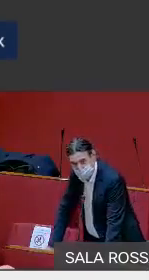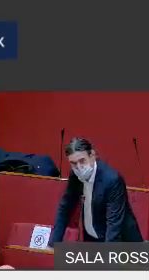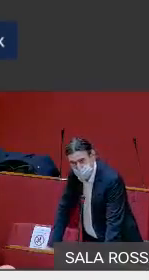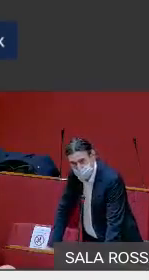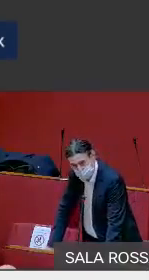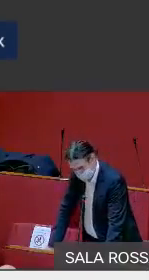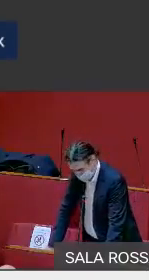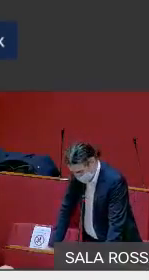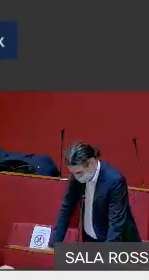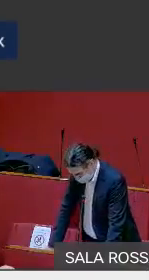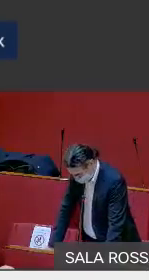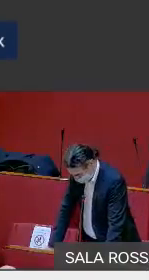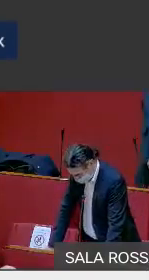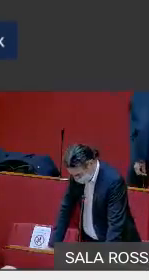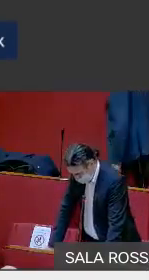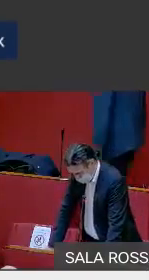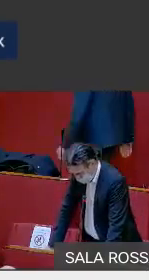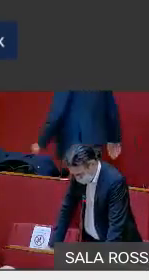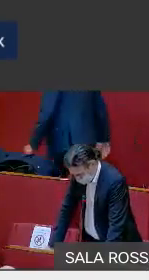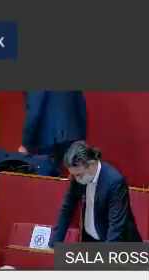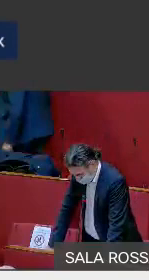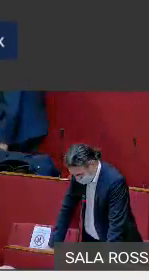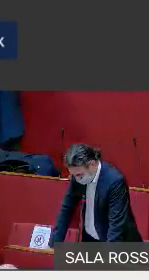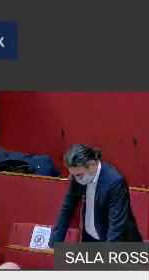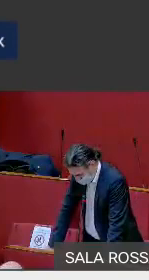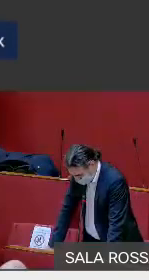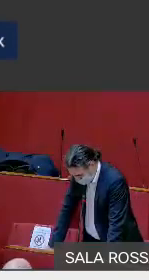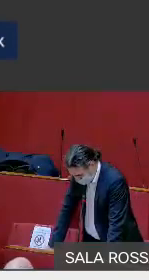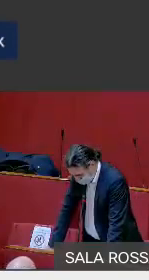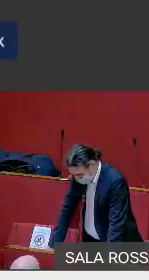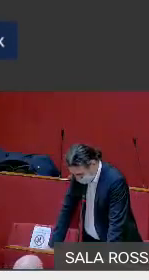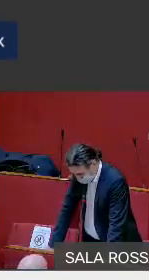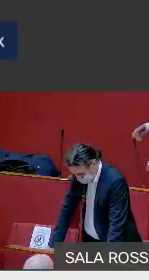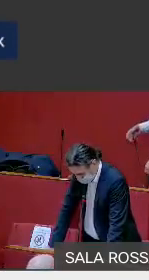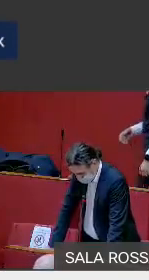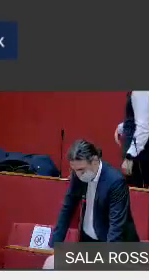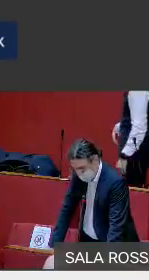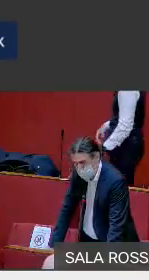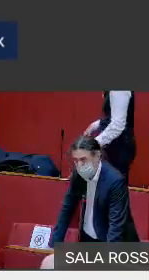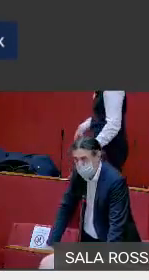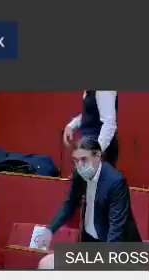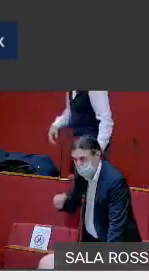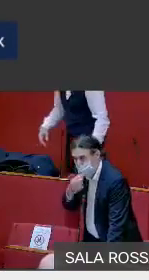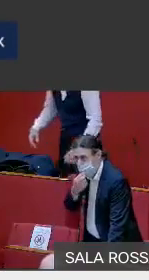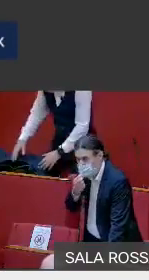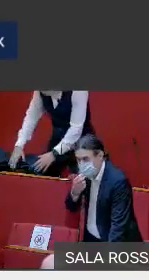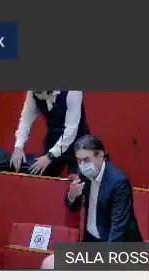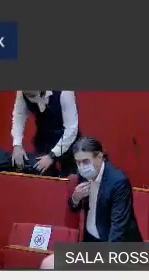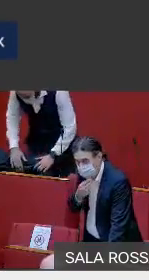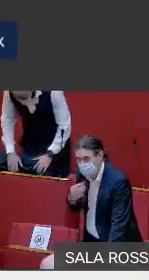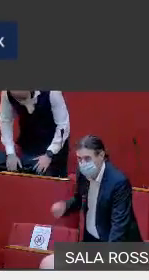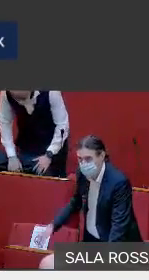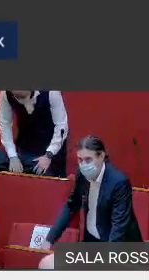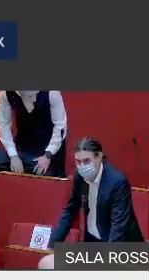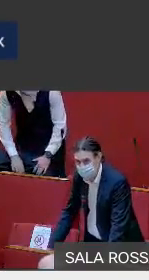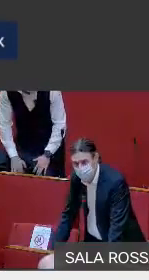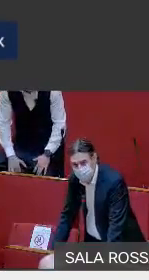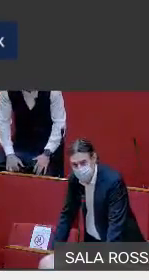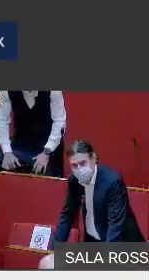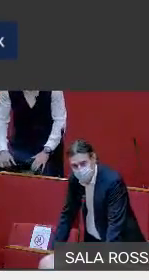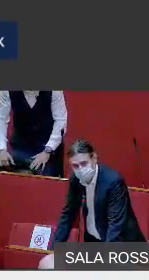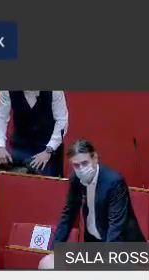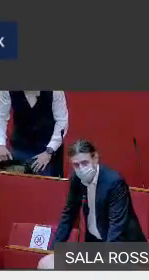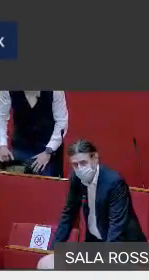interessa questo bando per dare in subconcessione una ulteriore parte del